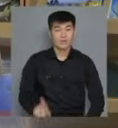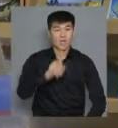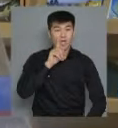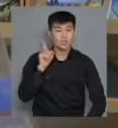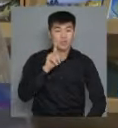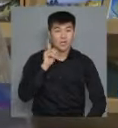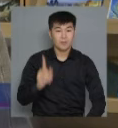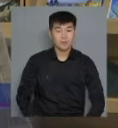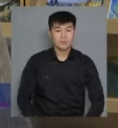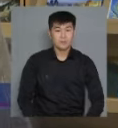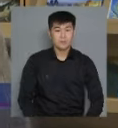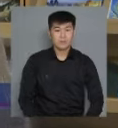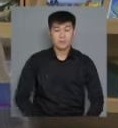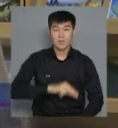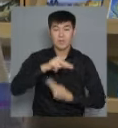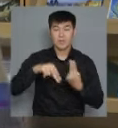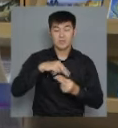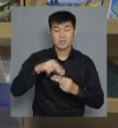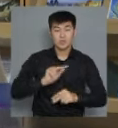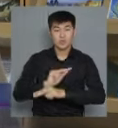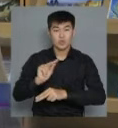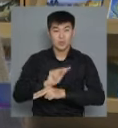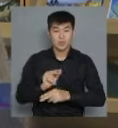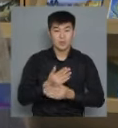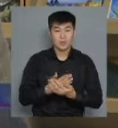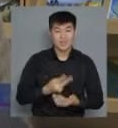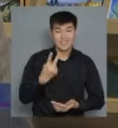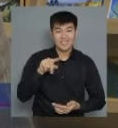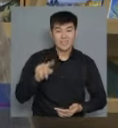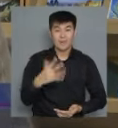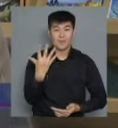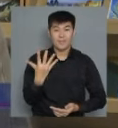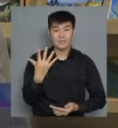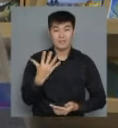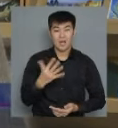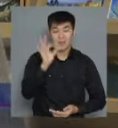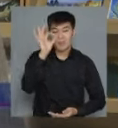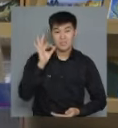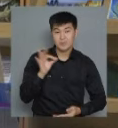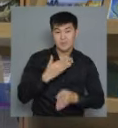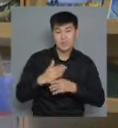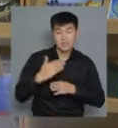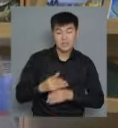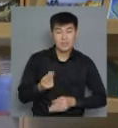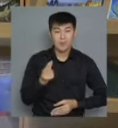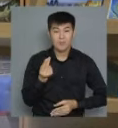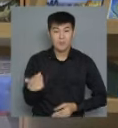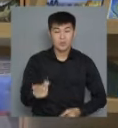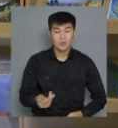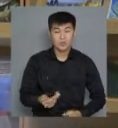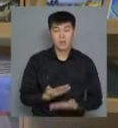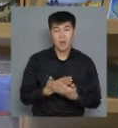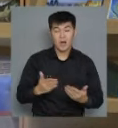Жастарымызға осы кәсіпкерлікпен айналысу үшін 2-5% жеңілдетілген несие беру, осы